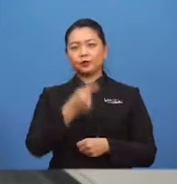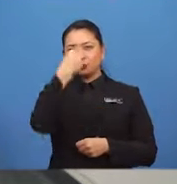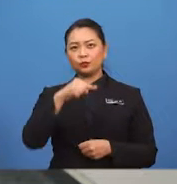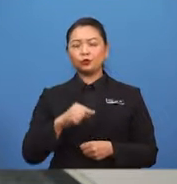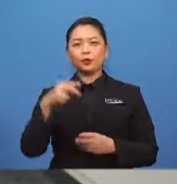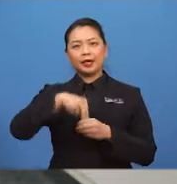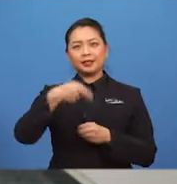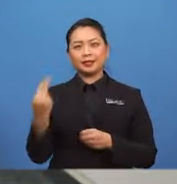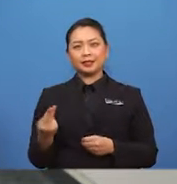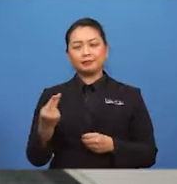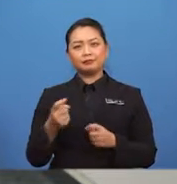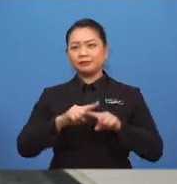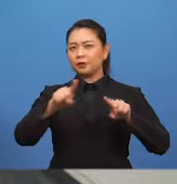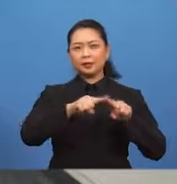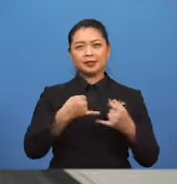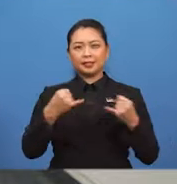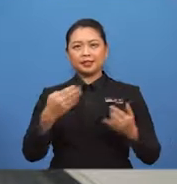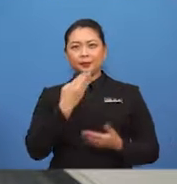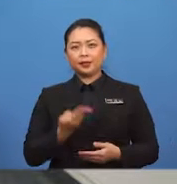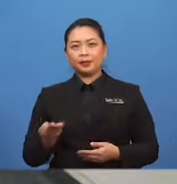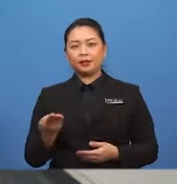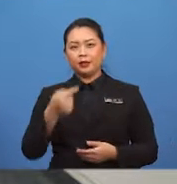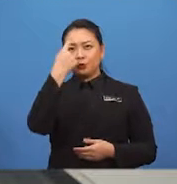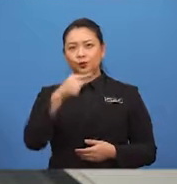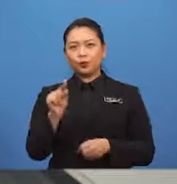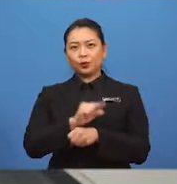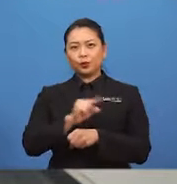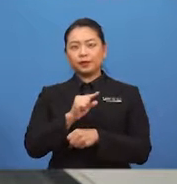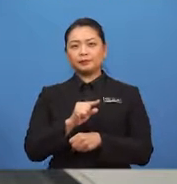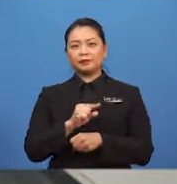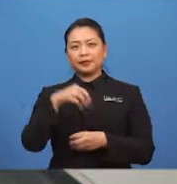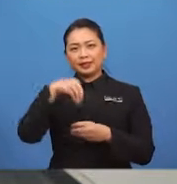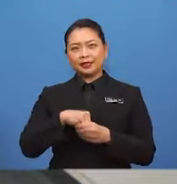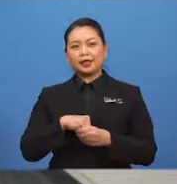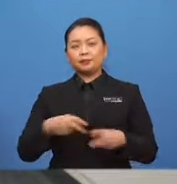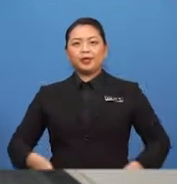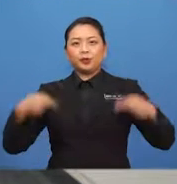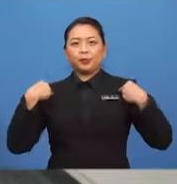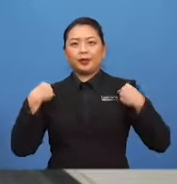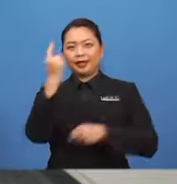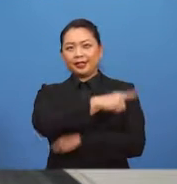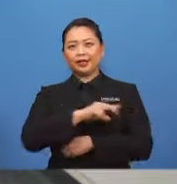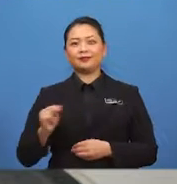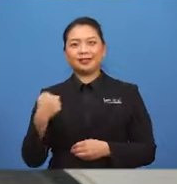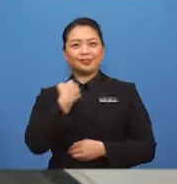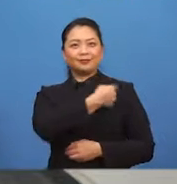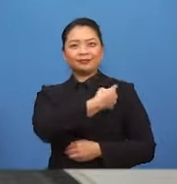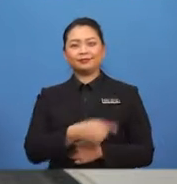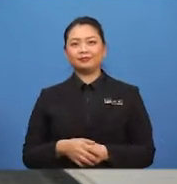untuk menghasilkan pelbagai jenis barangan untuk kegunaan dalam kehidupan seharian